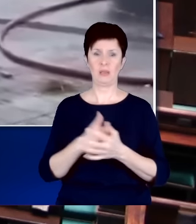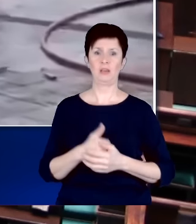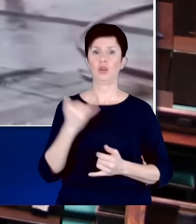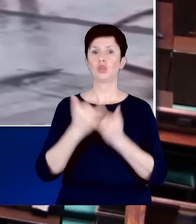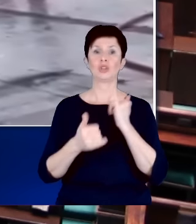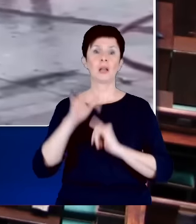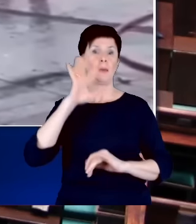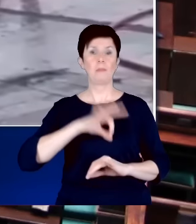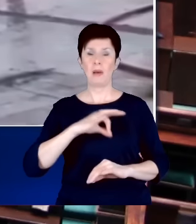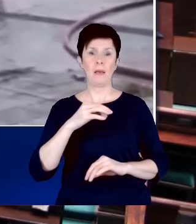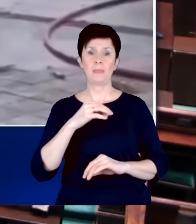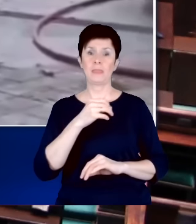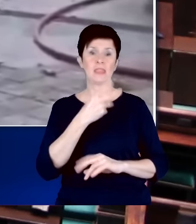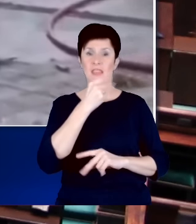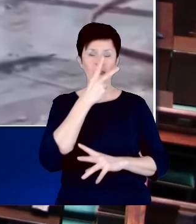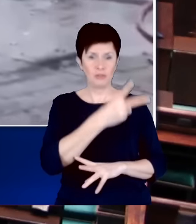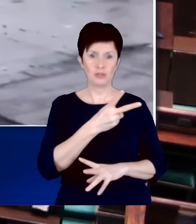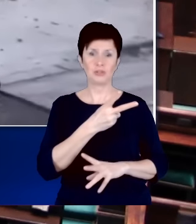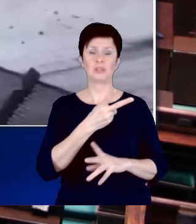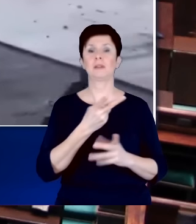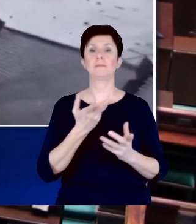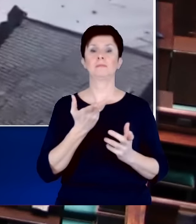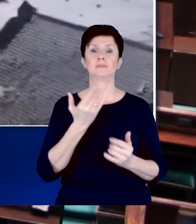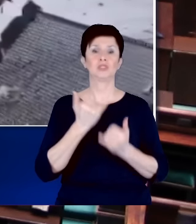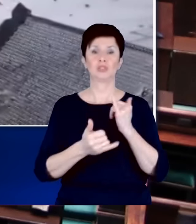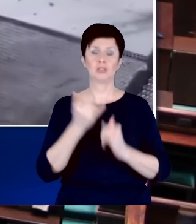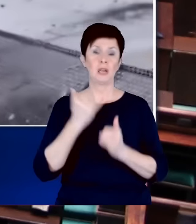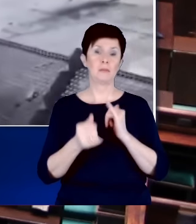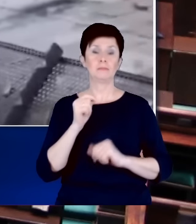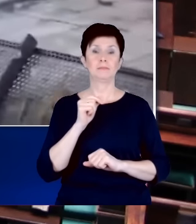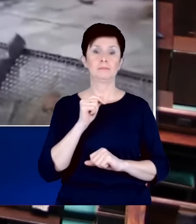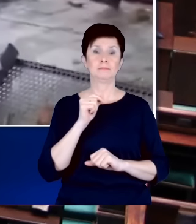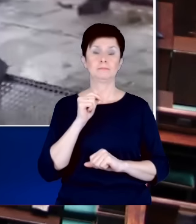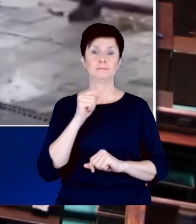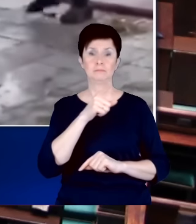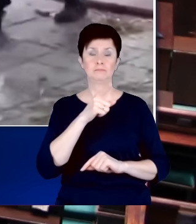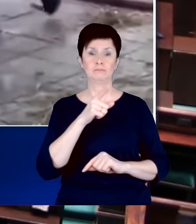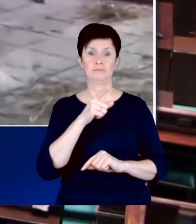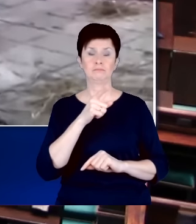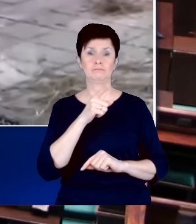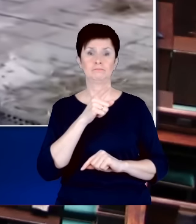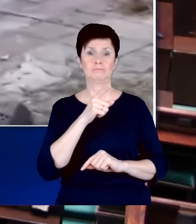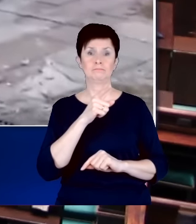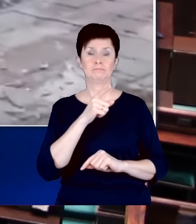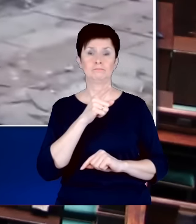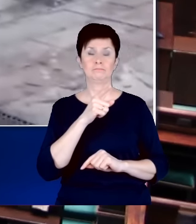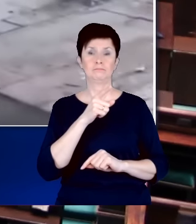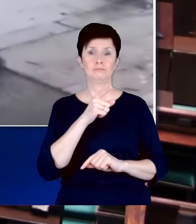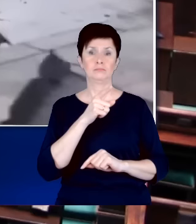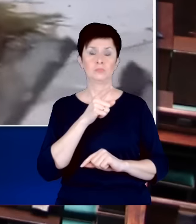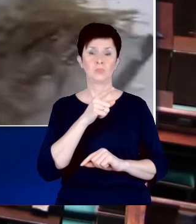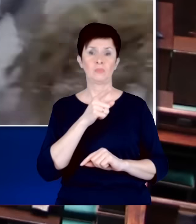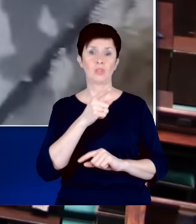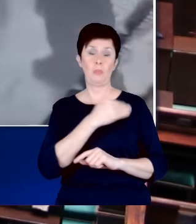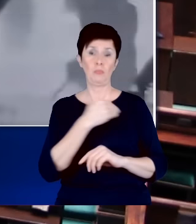zaprzecza podstawowym faktom, jeżeli pan dołącza do tego niszczycielskiego dla także Polski, bo to Polska rolnictwem